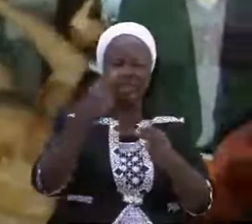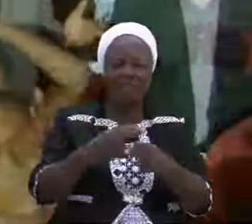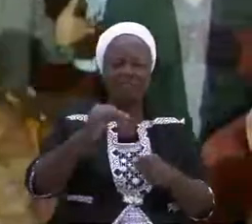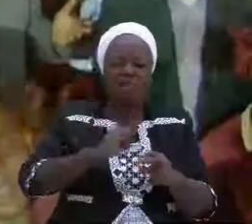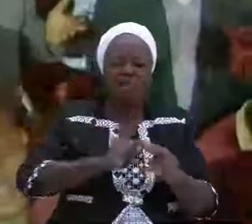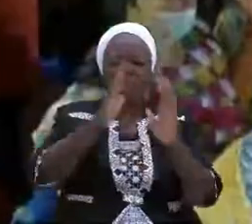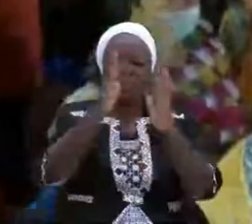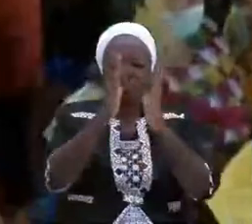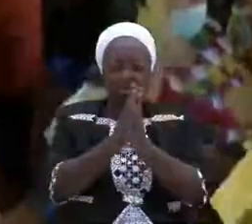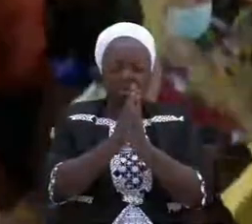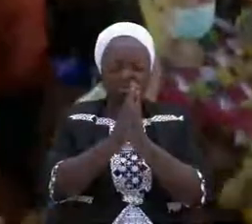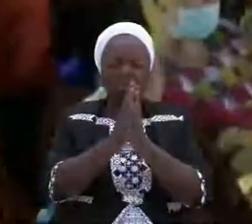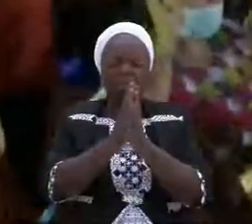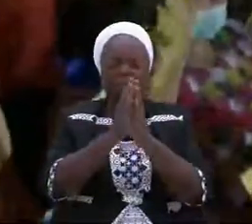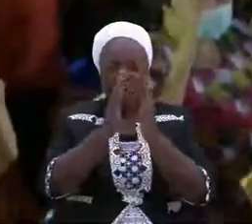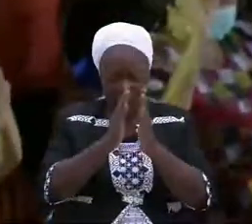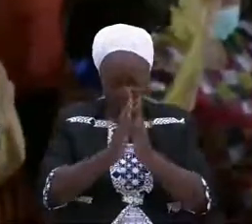Jésus, j'ai prié.